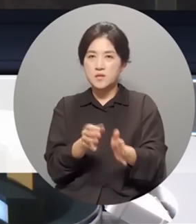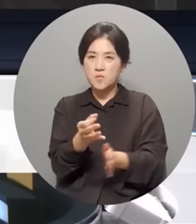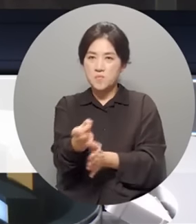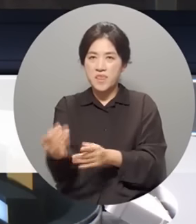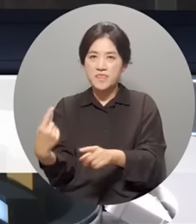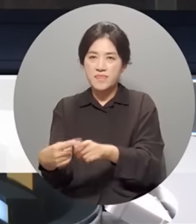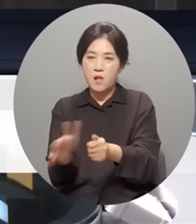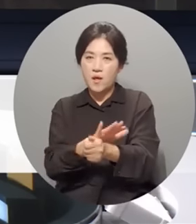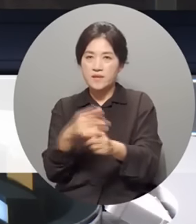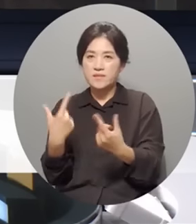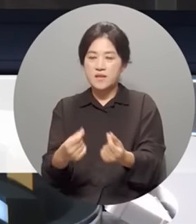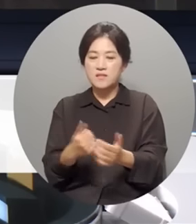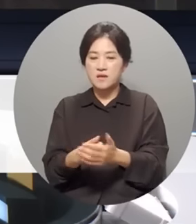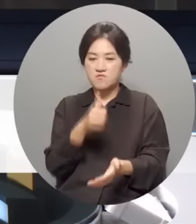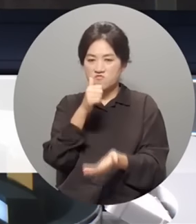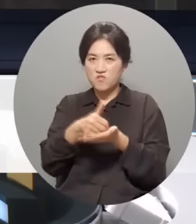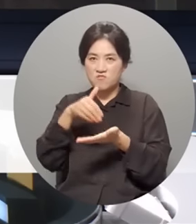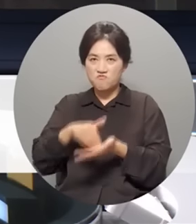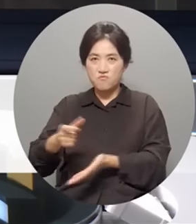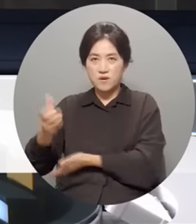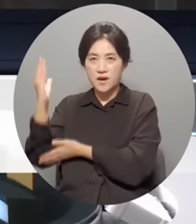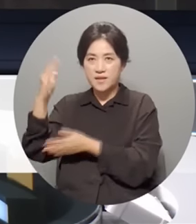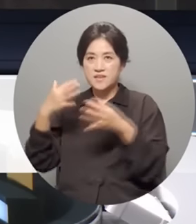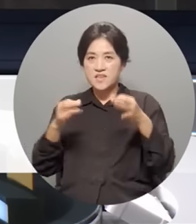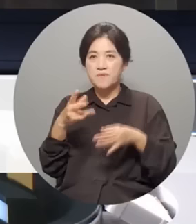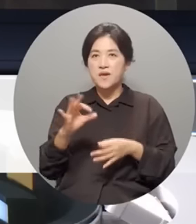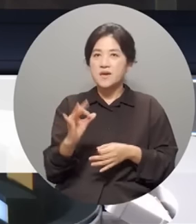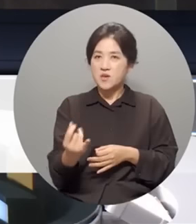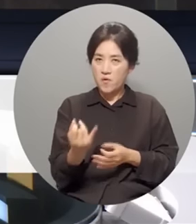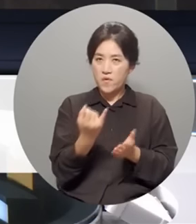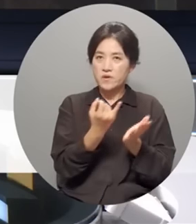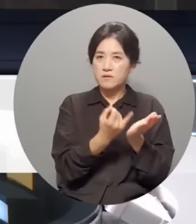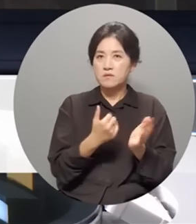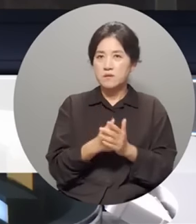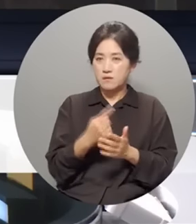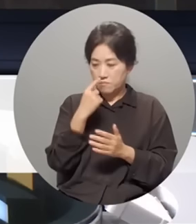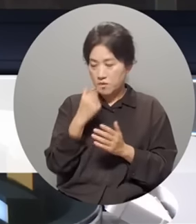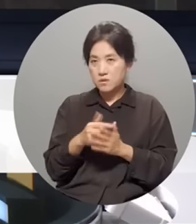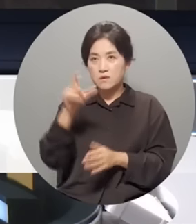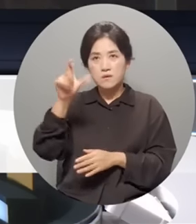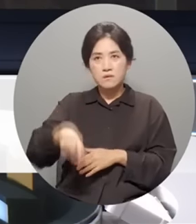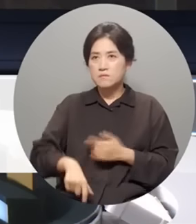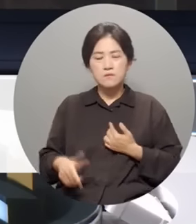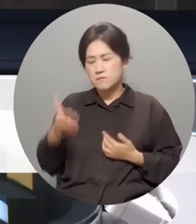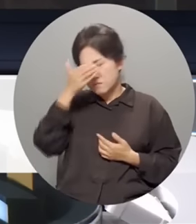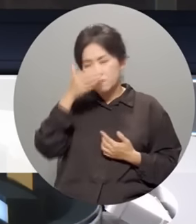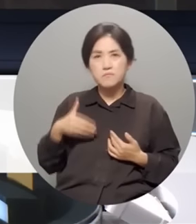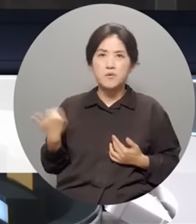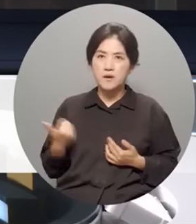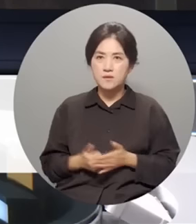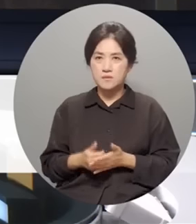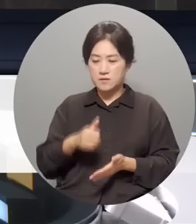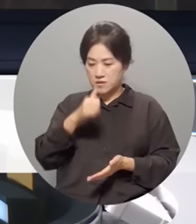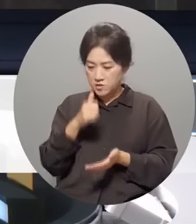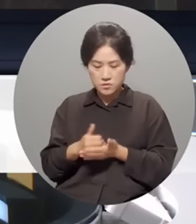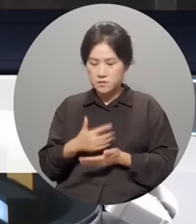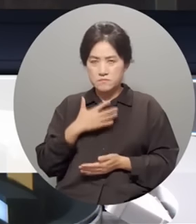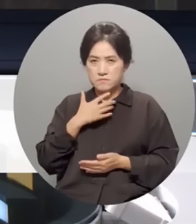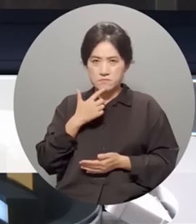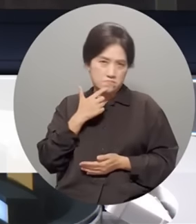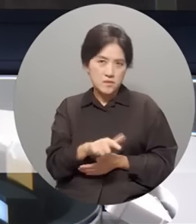거라며 죄질이 중하다고 강조했고 김혜경 씨 측은 본인은 결재 사실을 몰랐다며 혐의를 전면